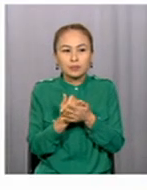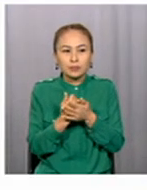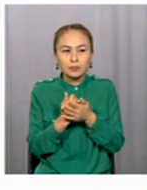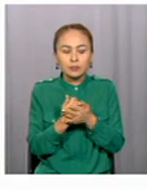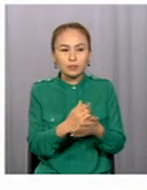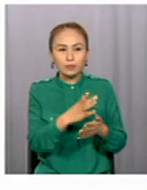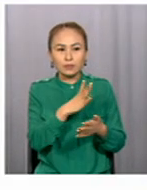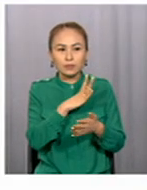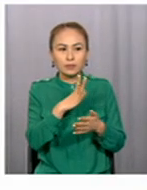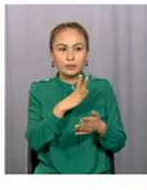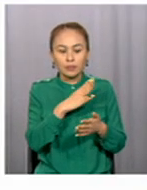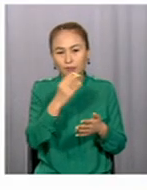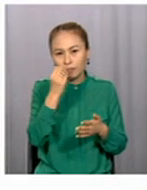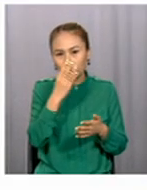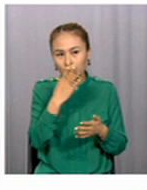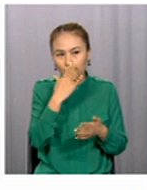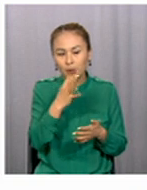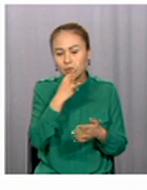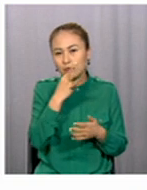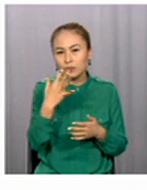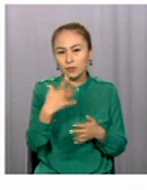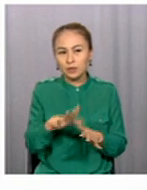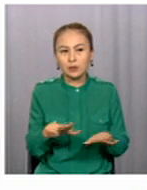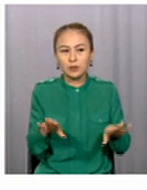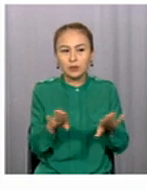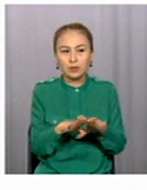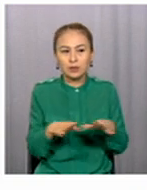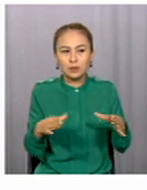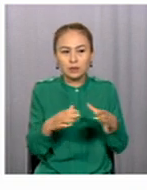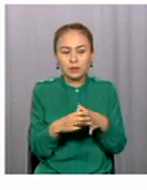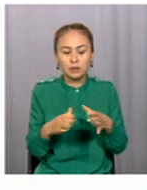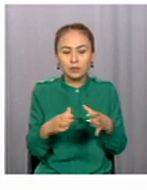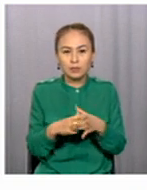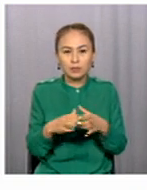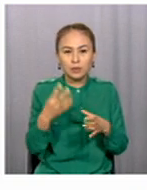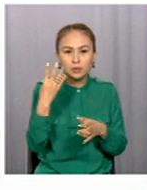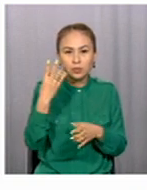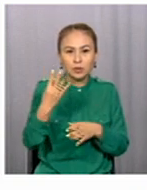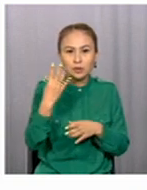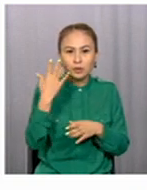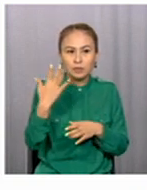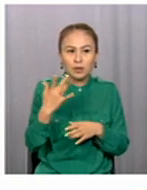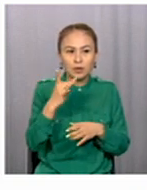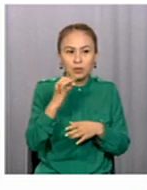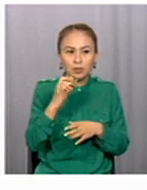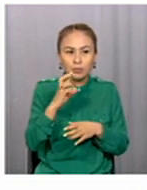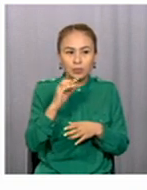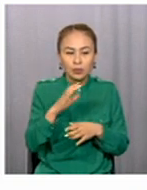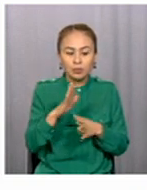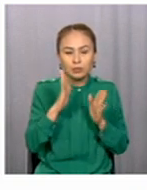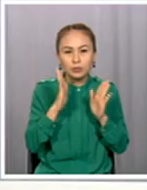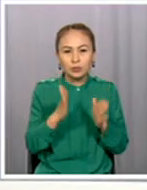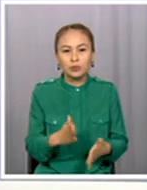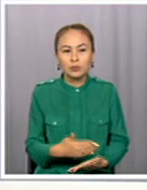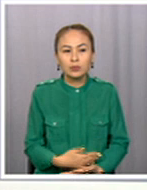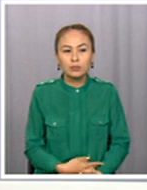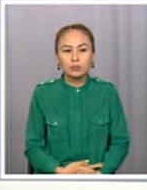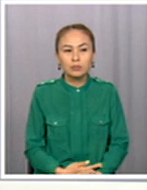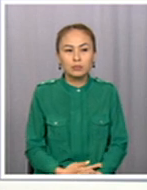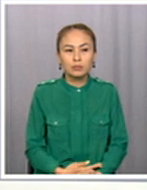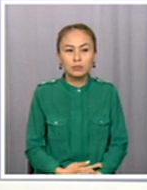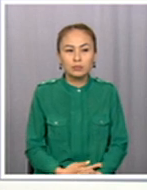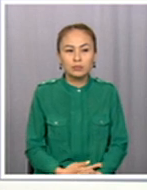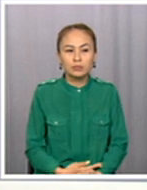Тіпті Жапонияның кез келген компаниясында кемінде 4-5 роботтан болады екен.